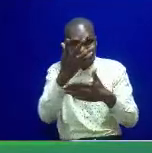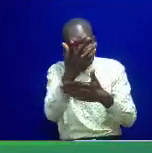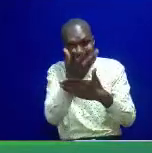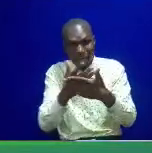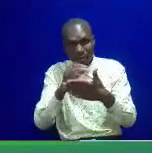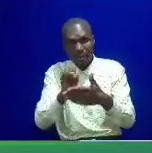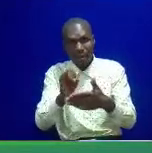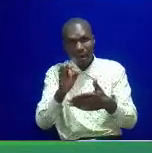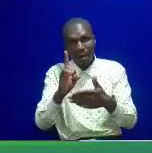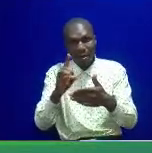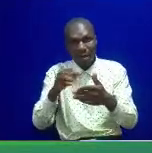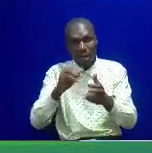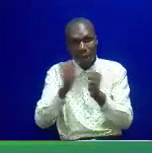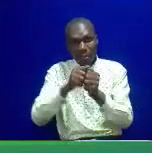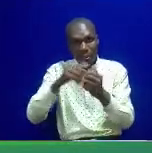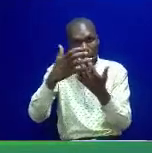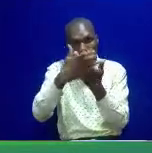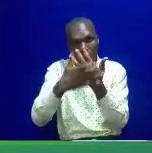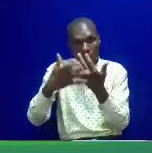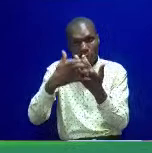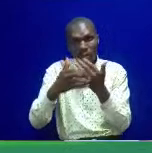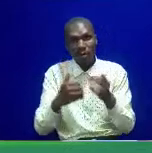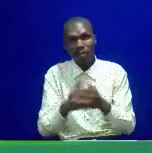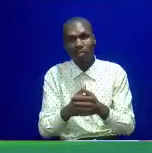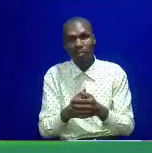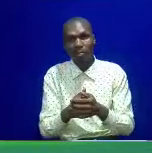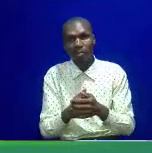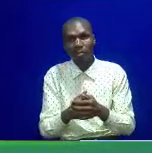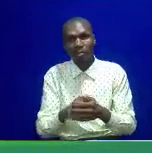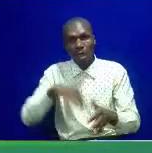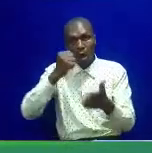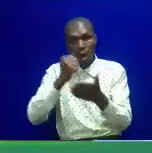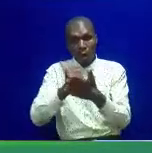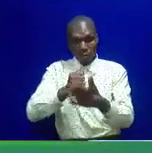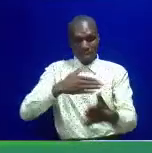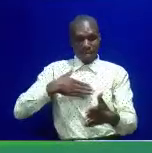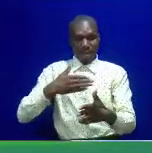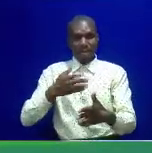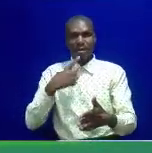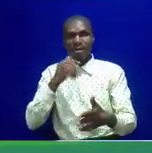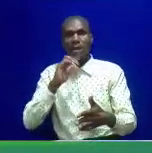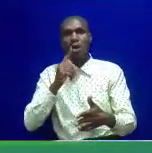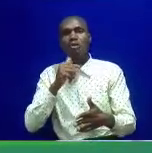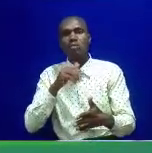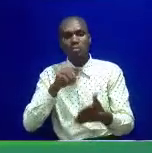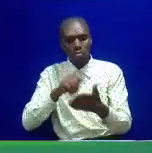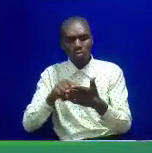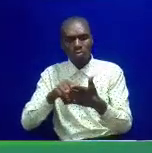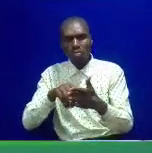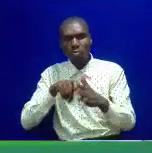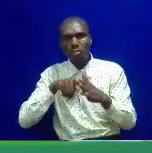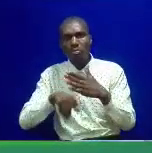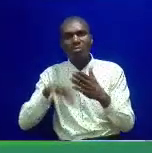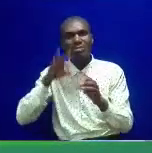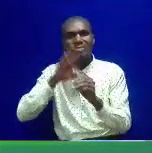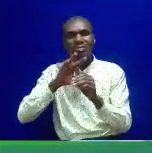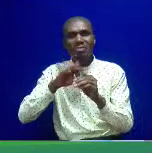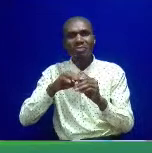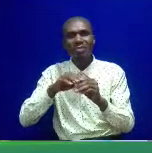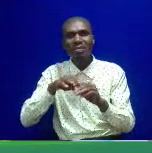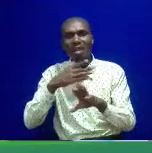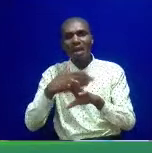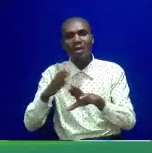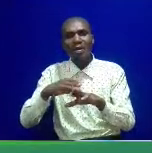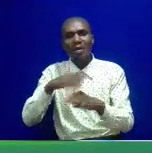na kompyuta. Hata kwa ofisi yangu wakisema huyu hakupigia Steve kura, wapoteze